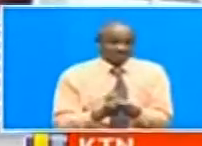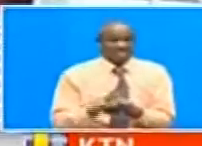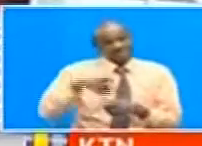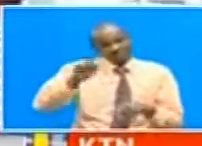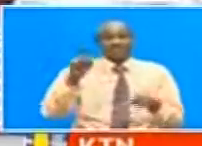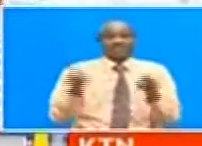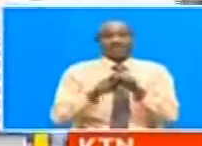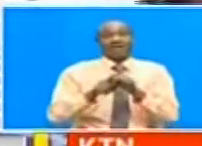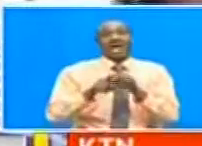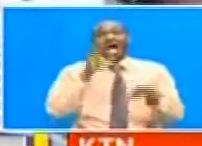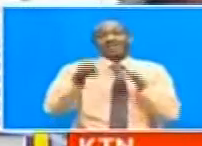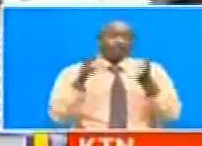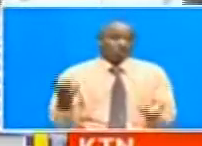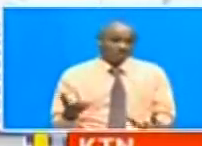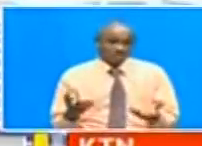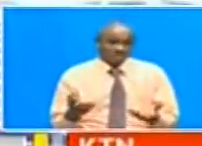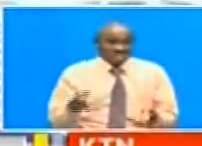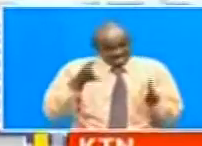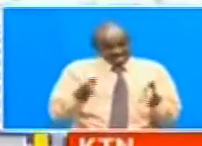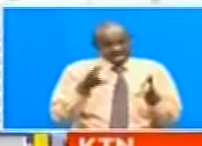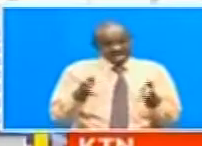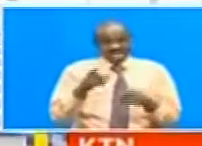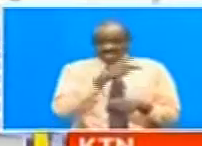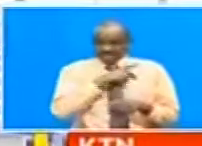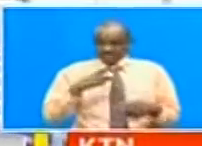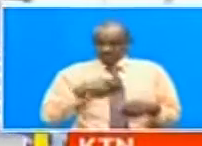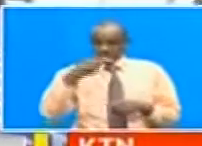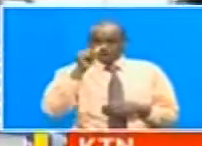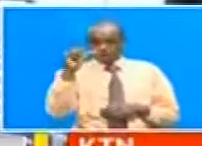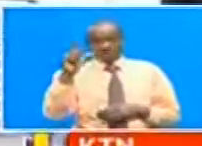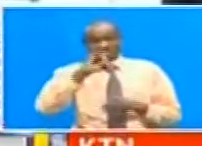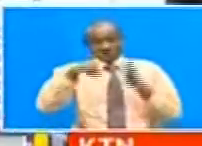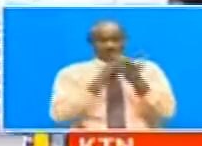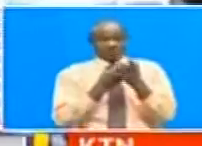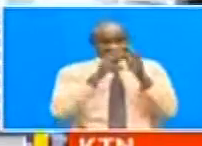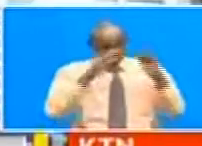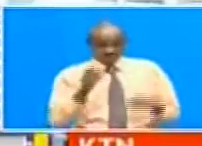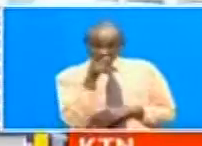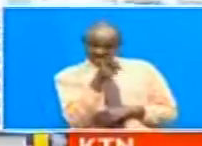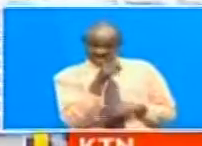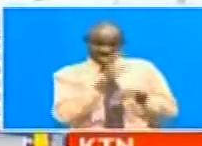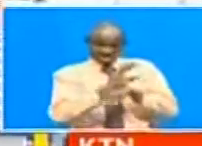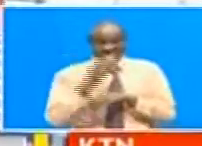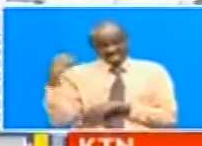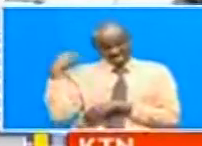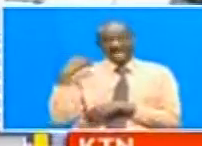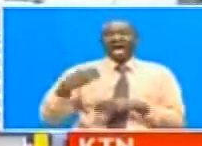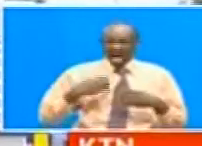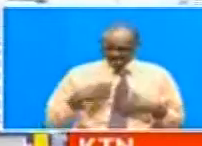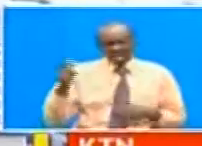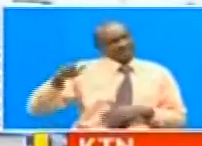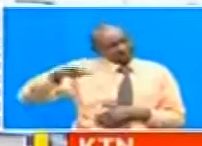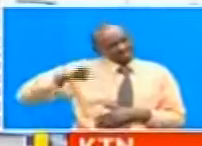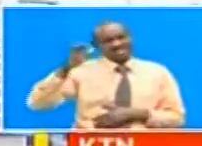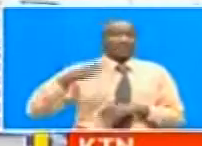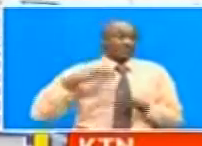mbweha tu, na kama hapa Kingdom Hall, hapo kwa fence ya Kingdom Hall, hata hapa tuko hapa nyuma yetu kuna mahali